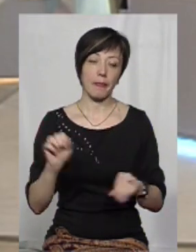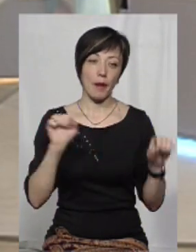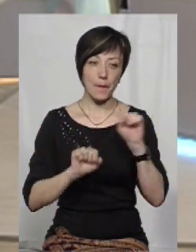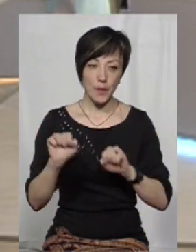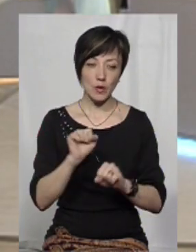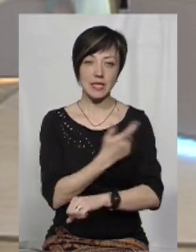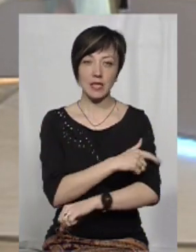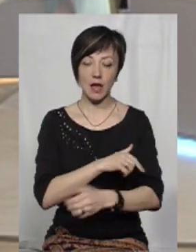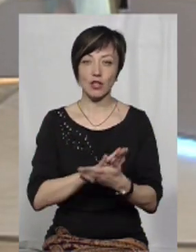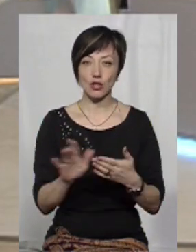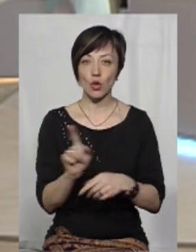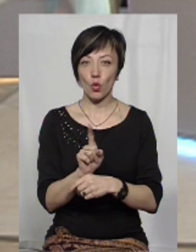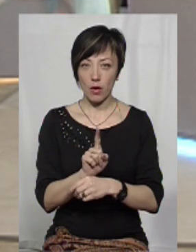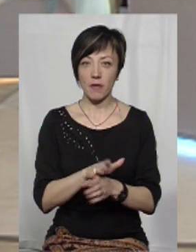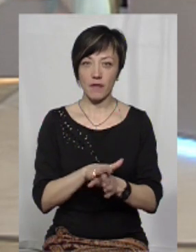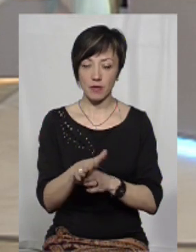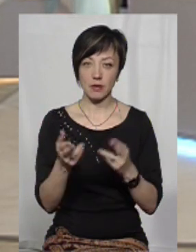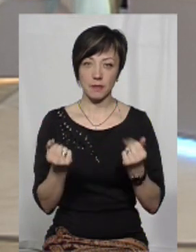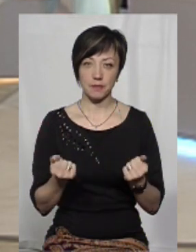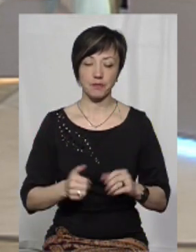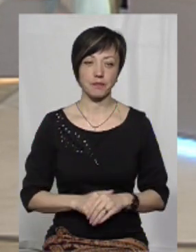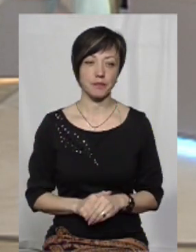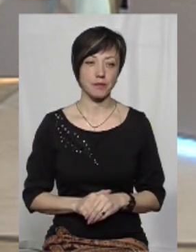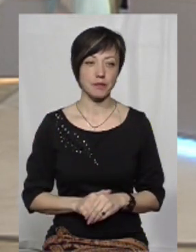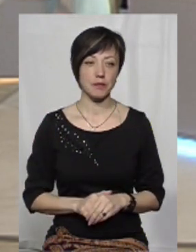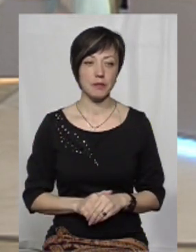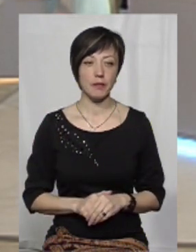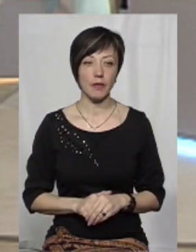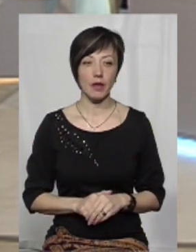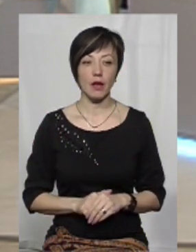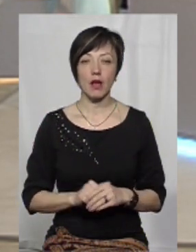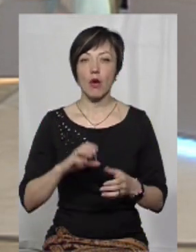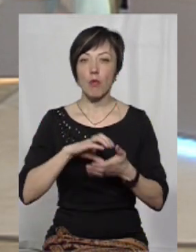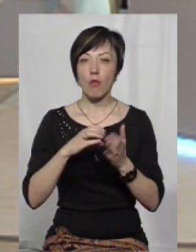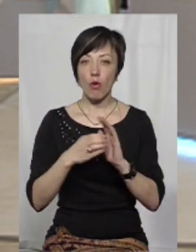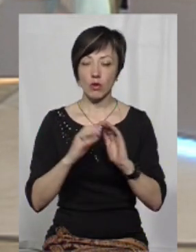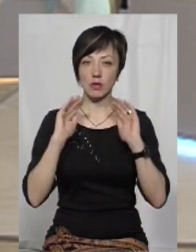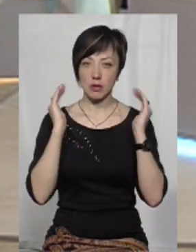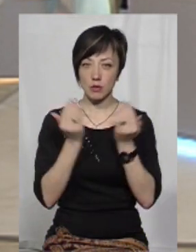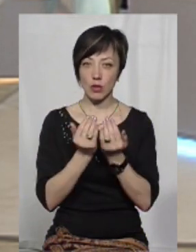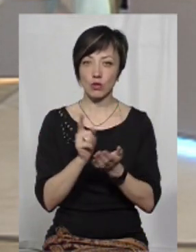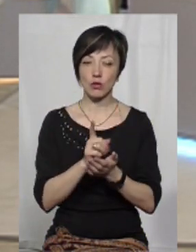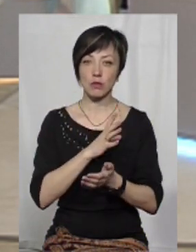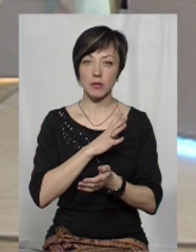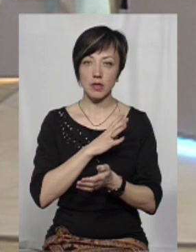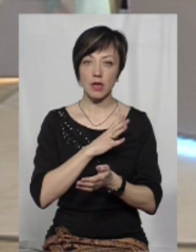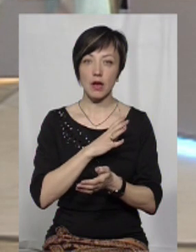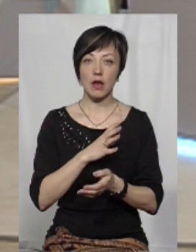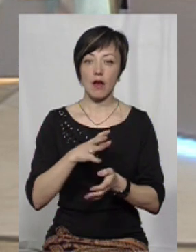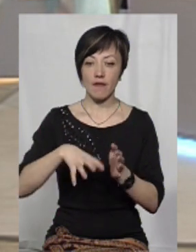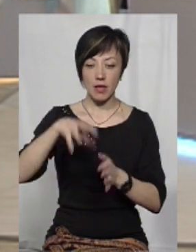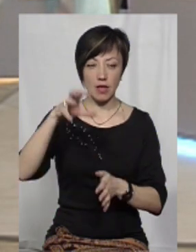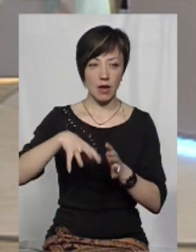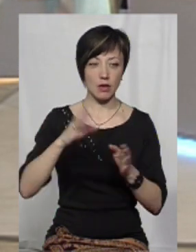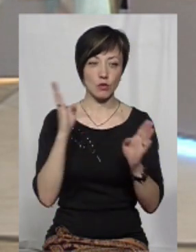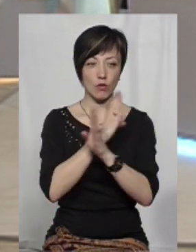моется буквально санитарно водой. Санитарно-гигиеничные нормы. Все нормы, да. Асептический бокс должен иметь, положительную вентиляцию на